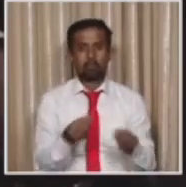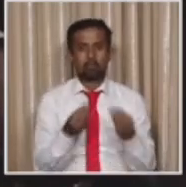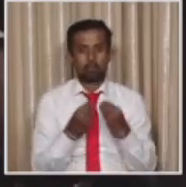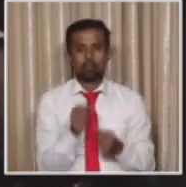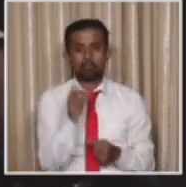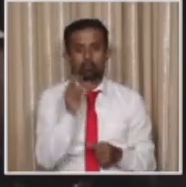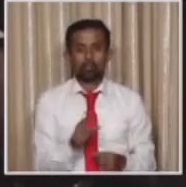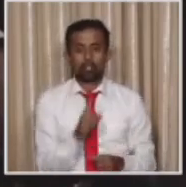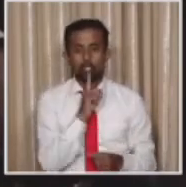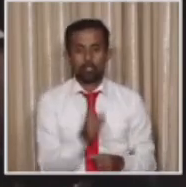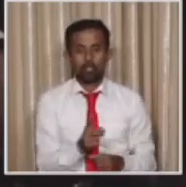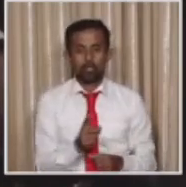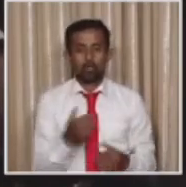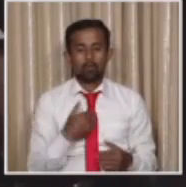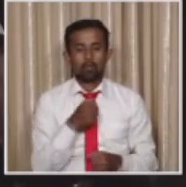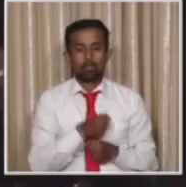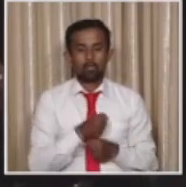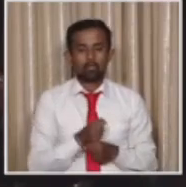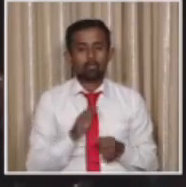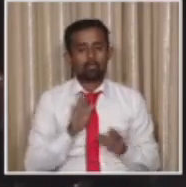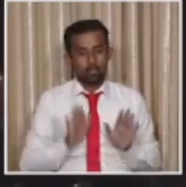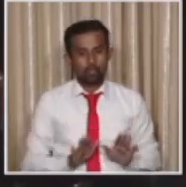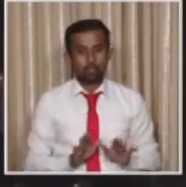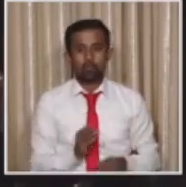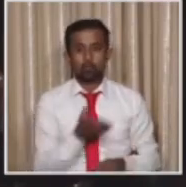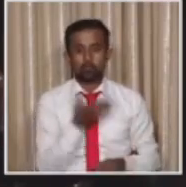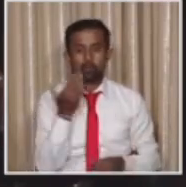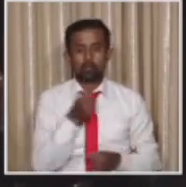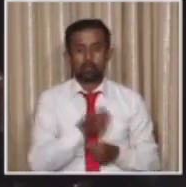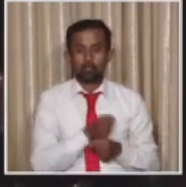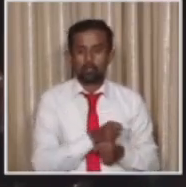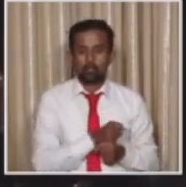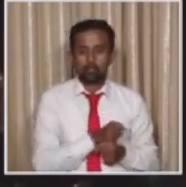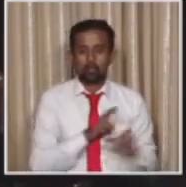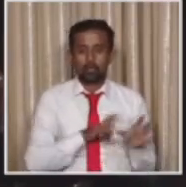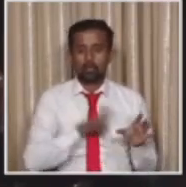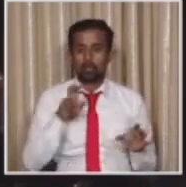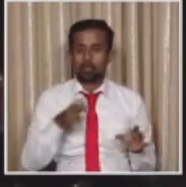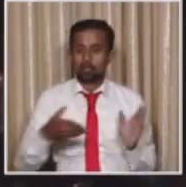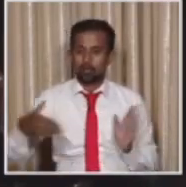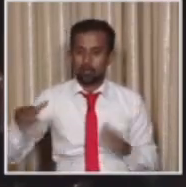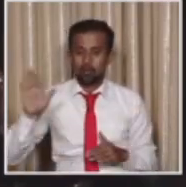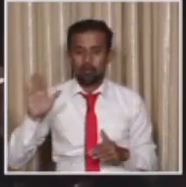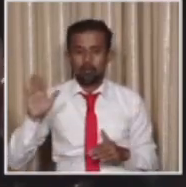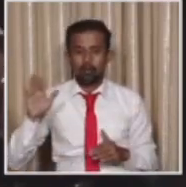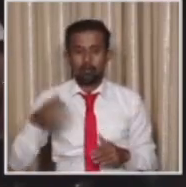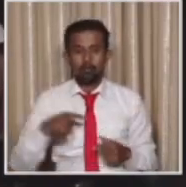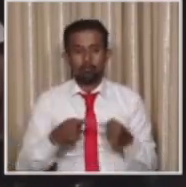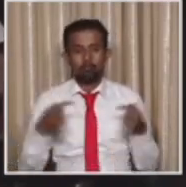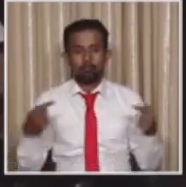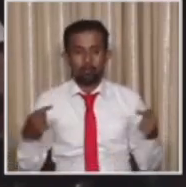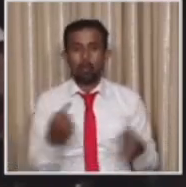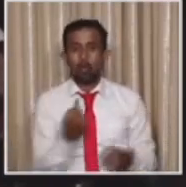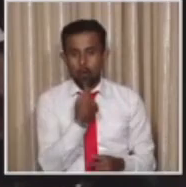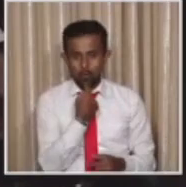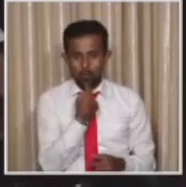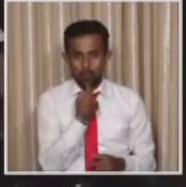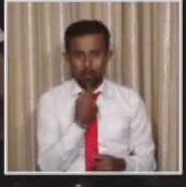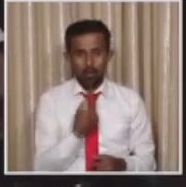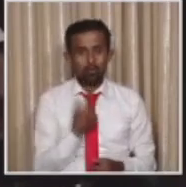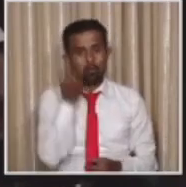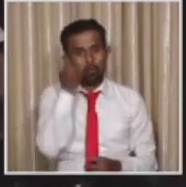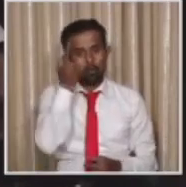කියනවා අපි ආණ්ඩු පක්ෂයේ ඉන්න තිබුණා, ආණ්ඩු පක්ෂෙන් එළියට ගියා, ගිල් අපි විපක්ෂින්නක් ලොව අපිට මතයක්